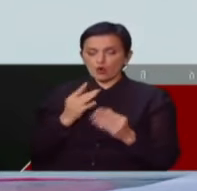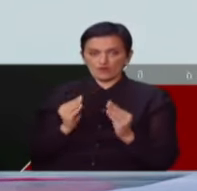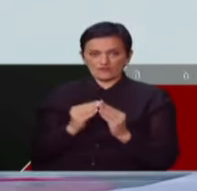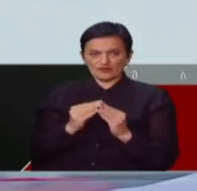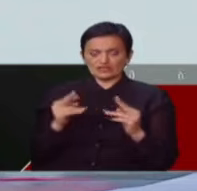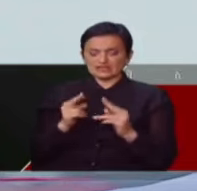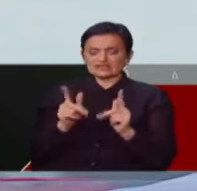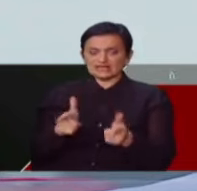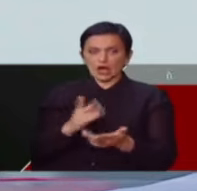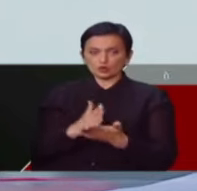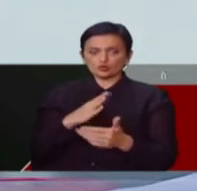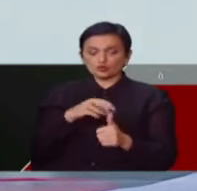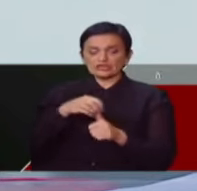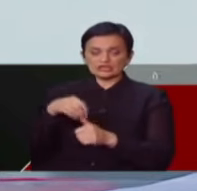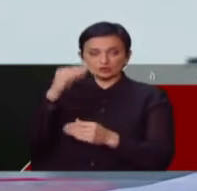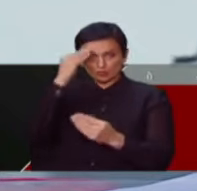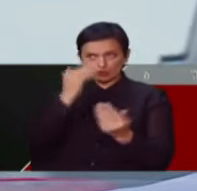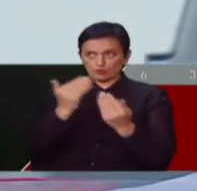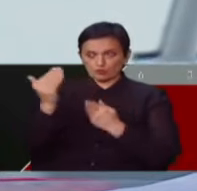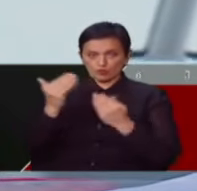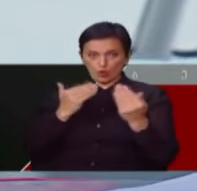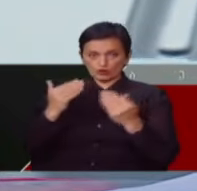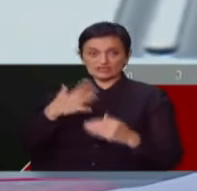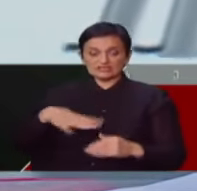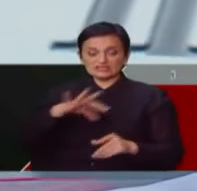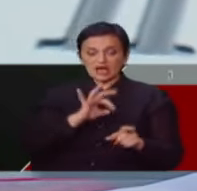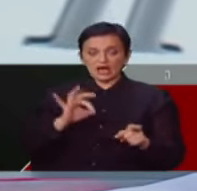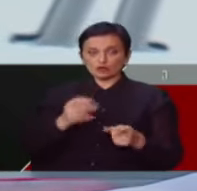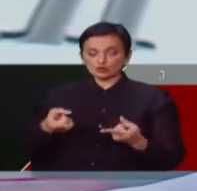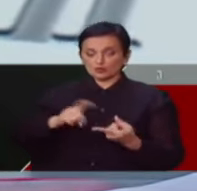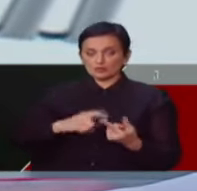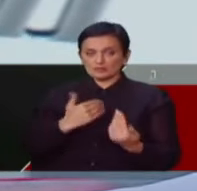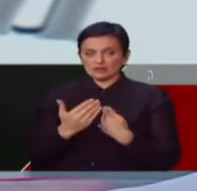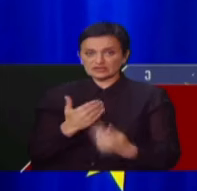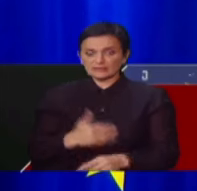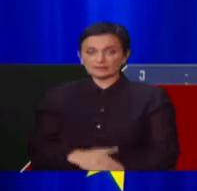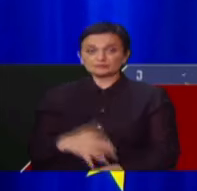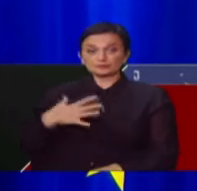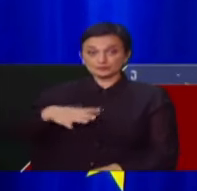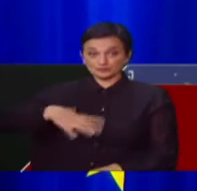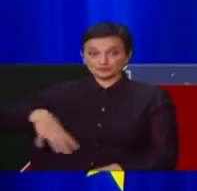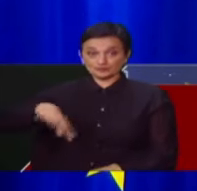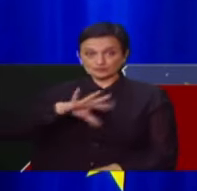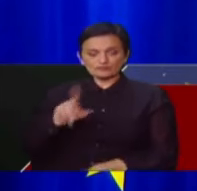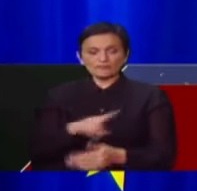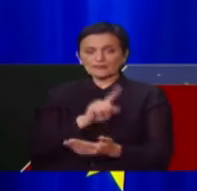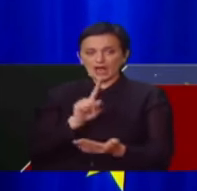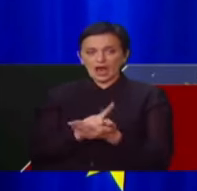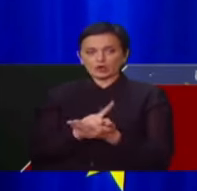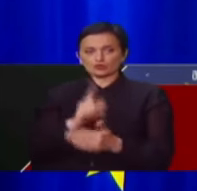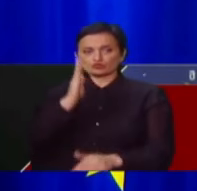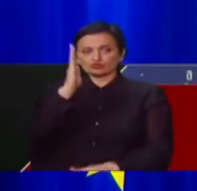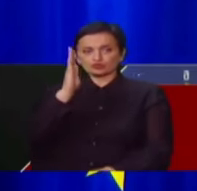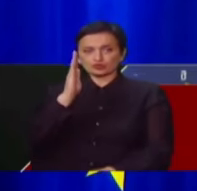ნათელი დასტურია ამის ლიდერების პოზიცია ასპირანტ საქართველოსთან მიმართებაში. საქართველო აუცილებლად